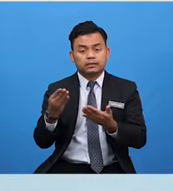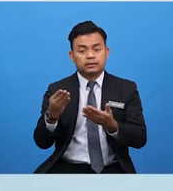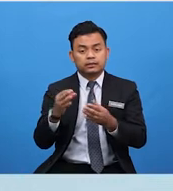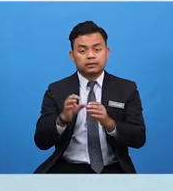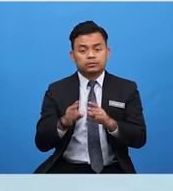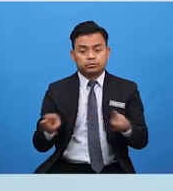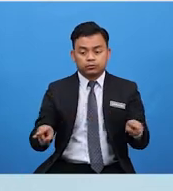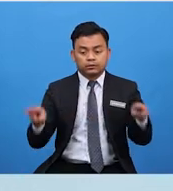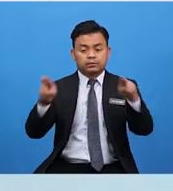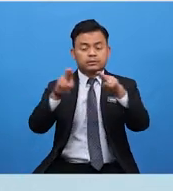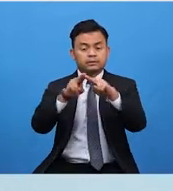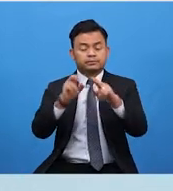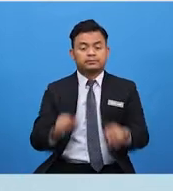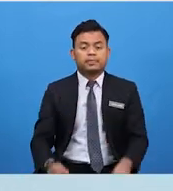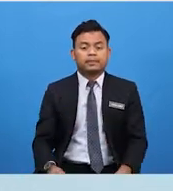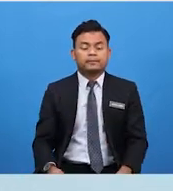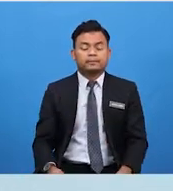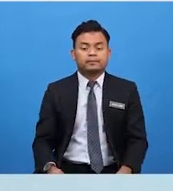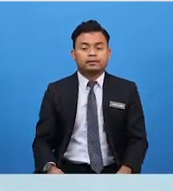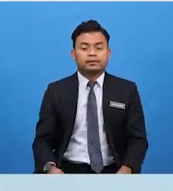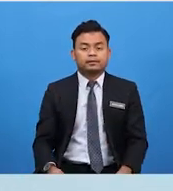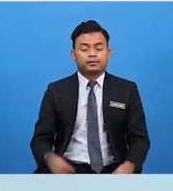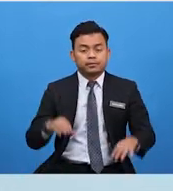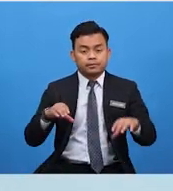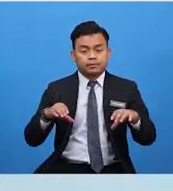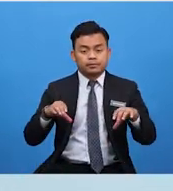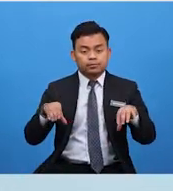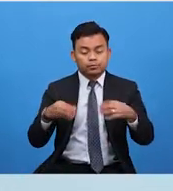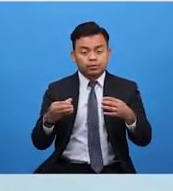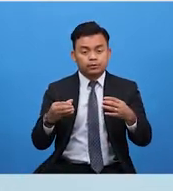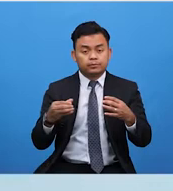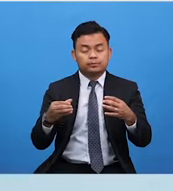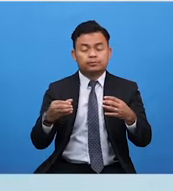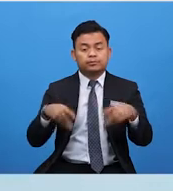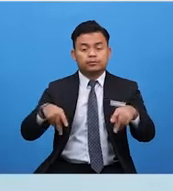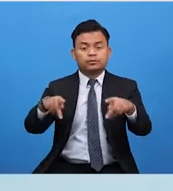melaksanakan proses menanggalkan lilin dengan langkah yang betul.